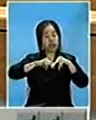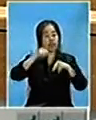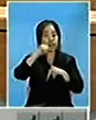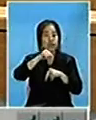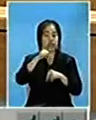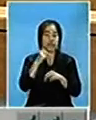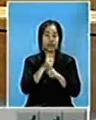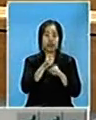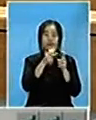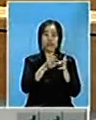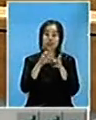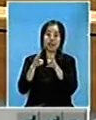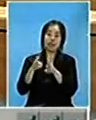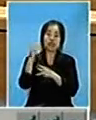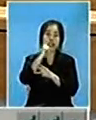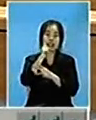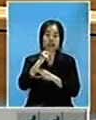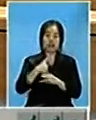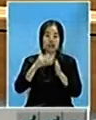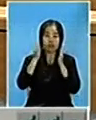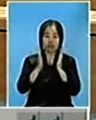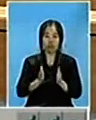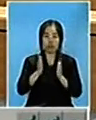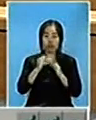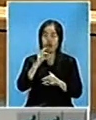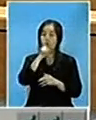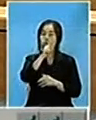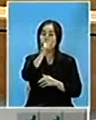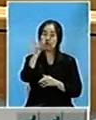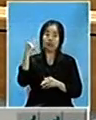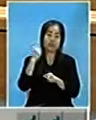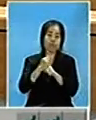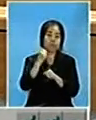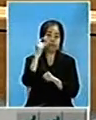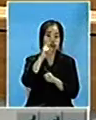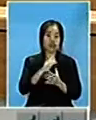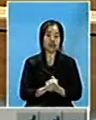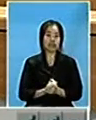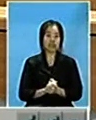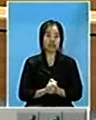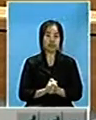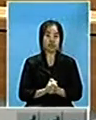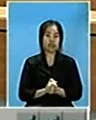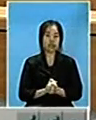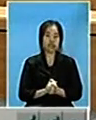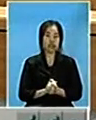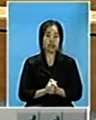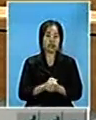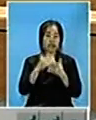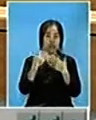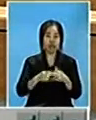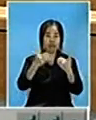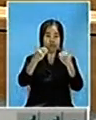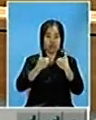จะทำอย่างไรกับคนที่กล่าวหาคนอื่นนะครับแล้วเขาถึงจะได้รับโท